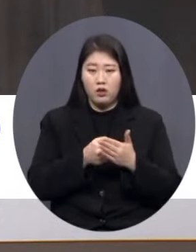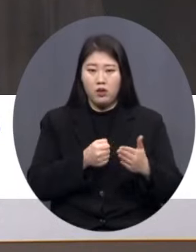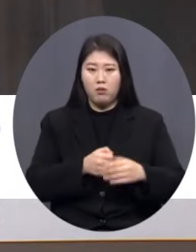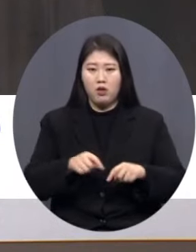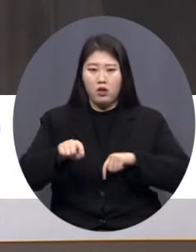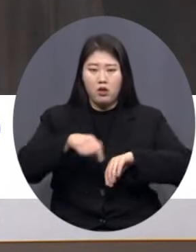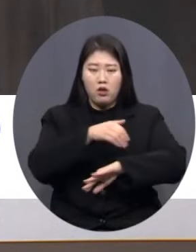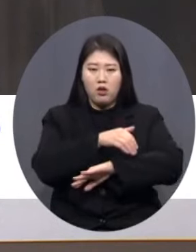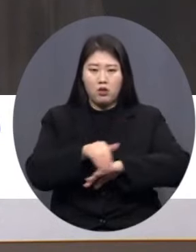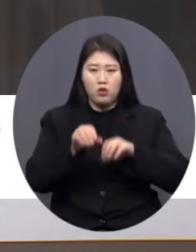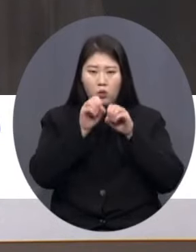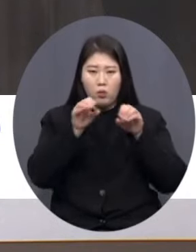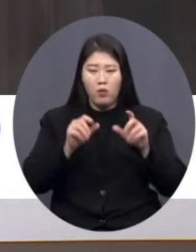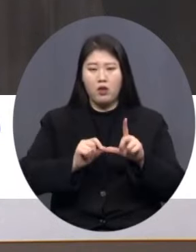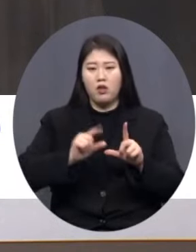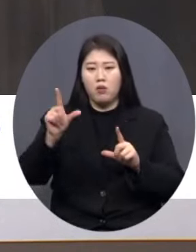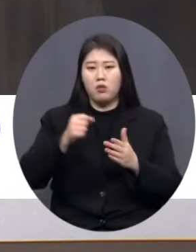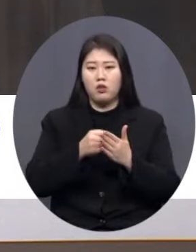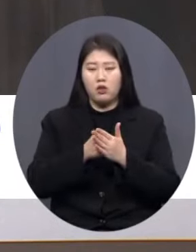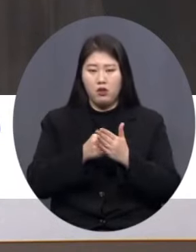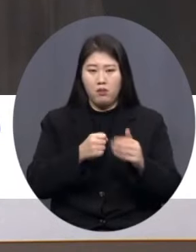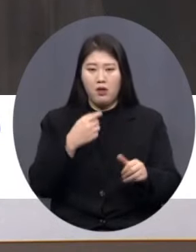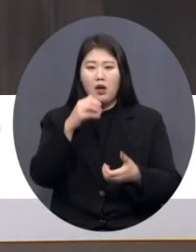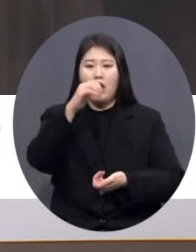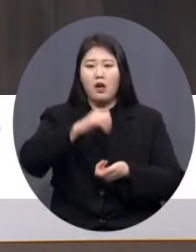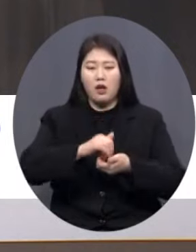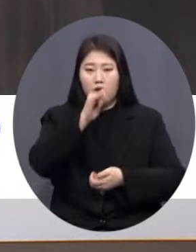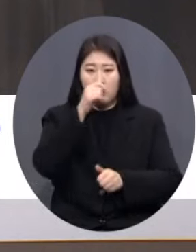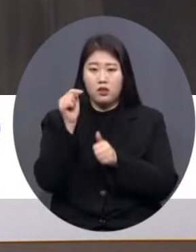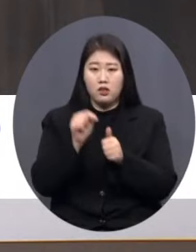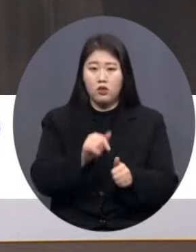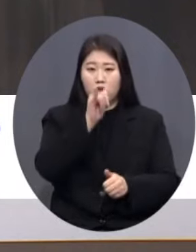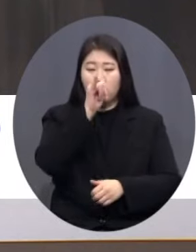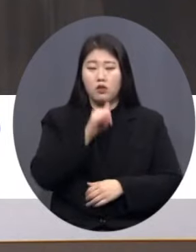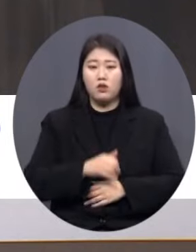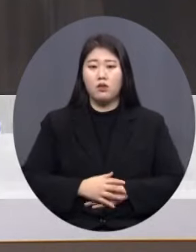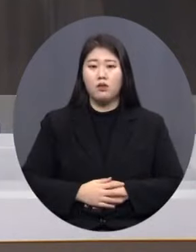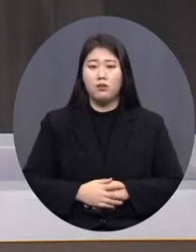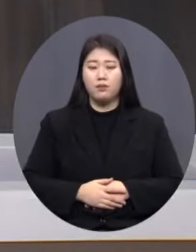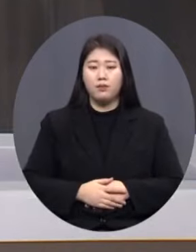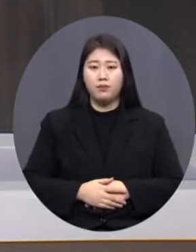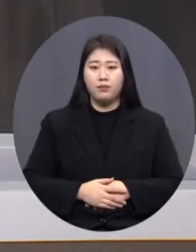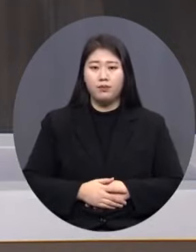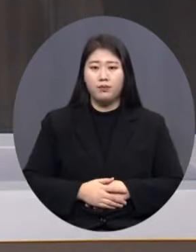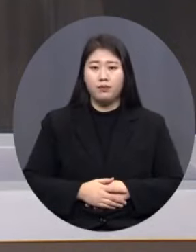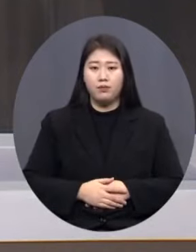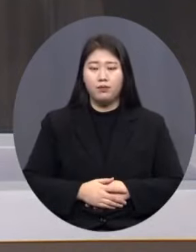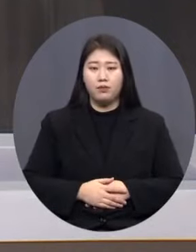정책 홍보가 주를 이루어 한계를 남겼다는 지적입니다. 박주영 기자가 보도합니다.